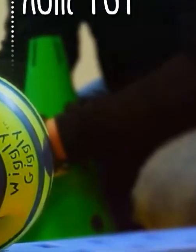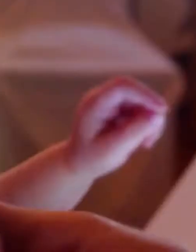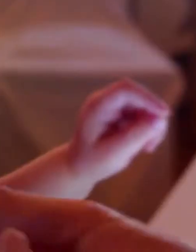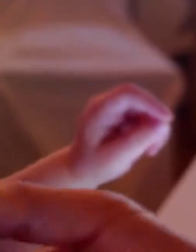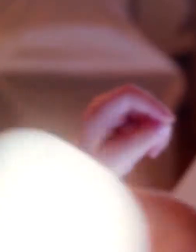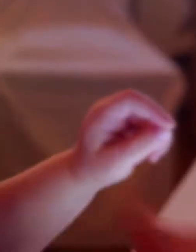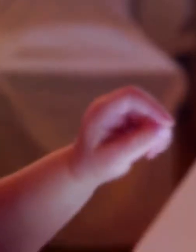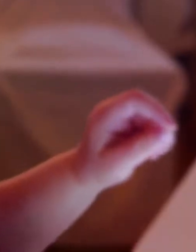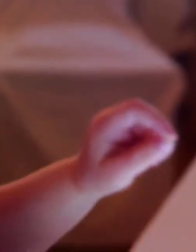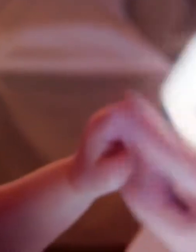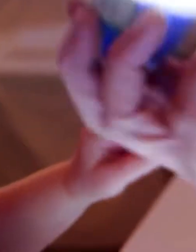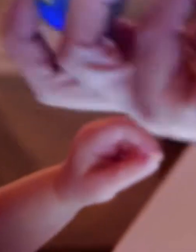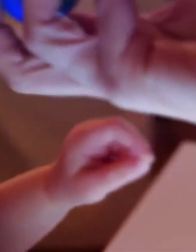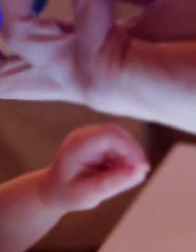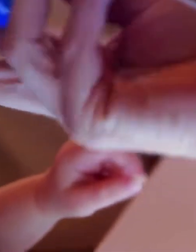Bravo.